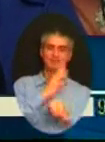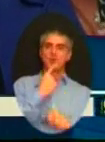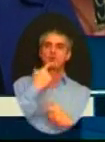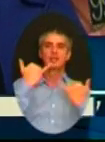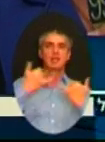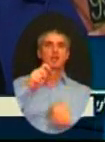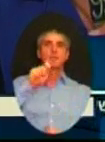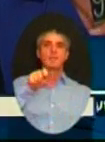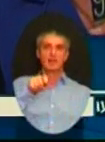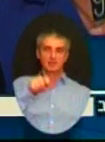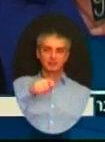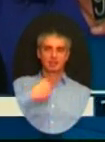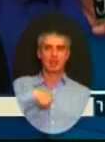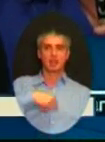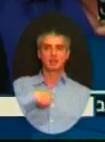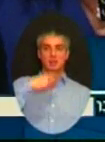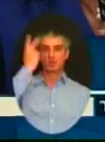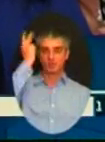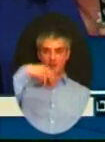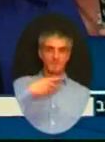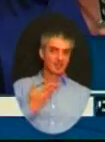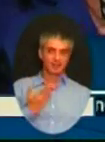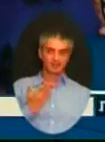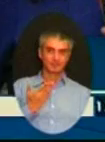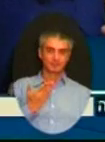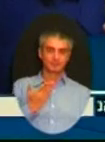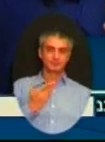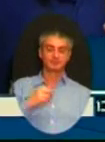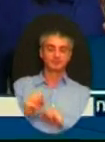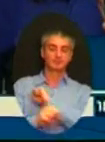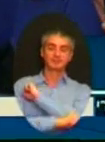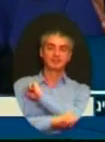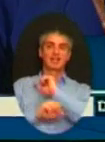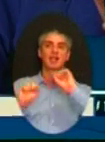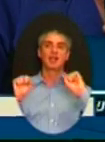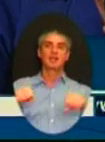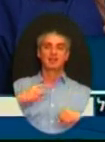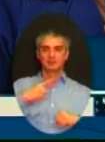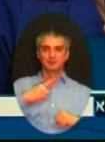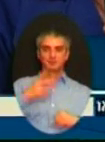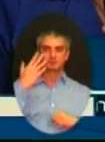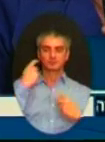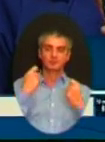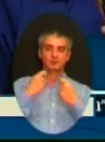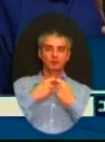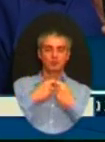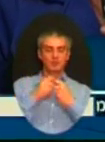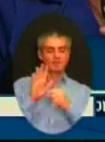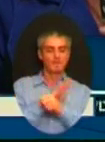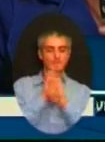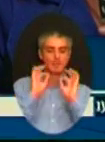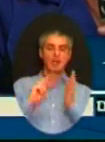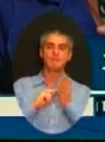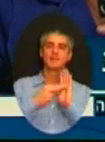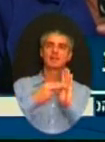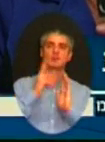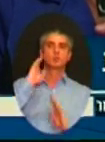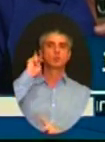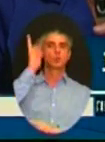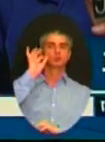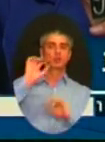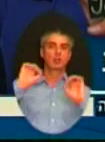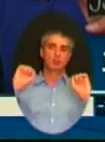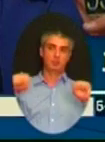היום בכנסת. אנחנו מבינים שסגן הנשיא היה שותף באופן מלא למדיניות החוץ של